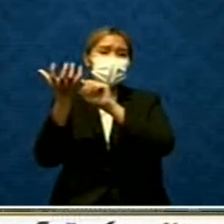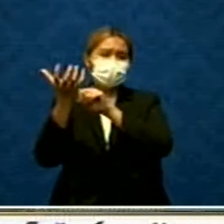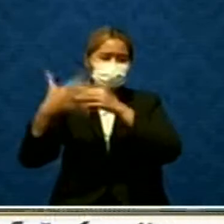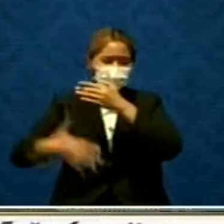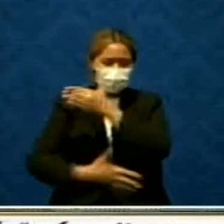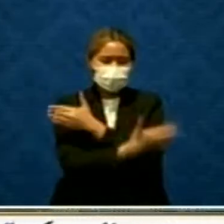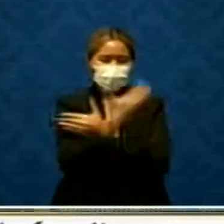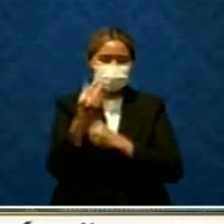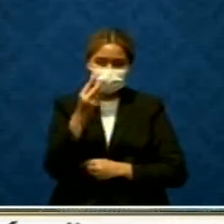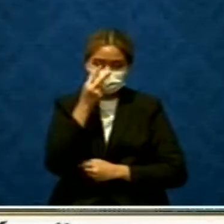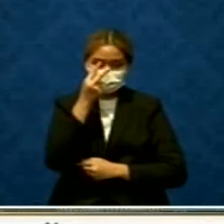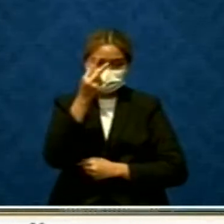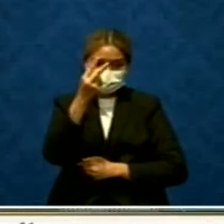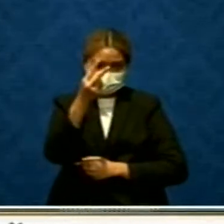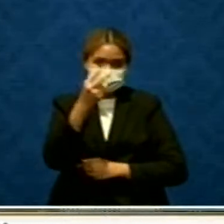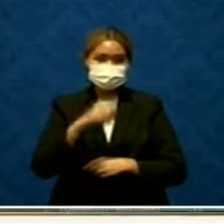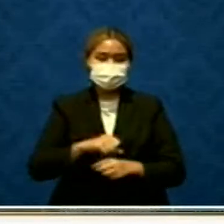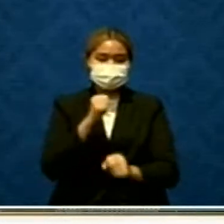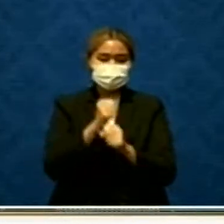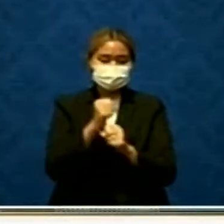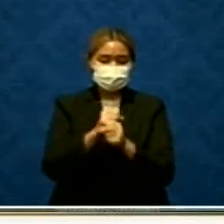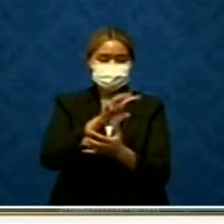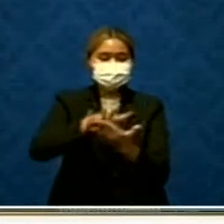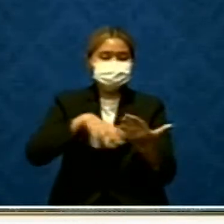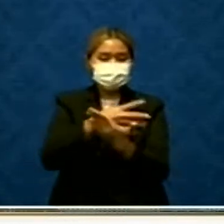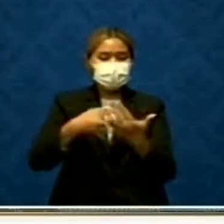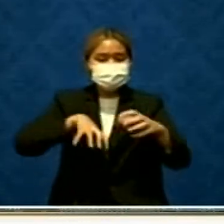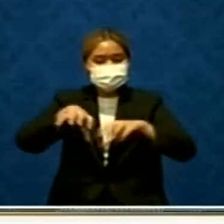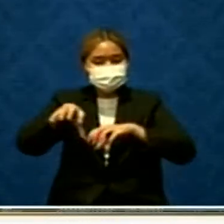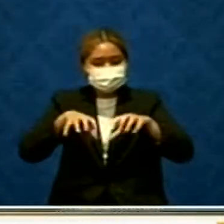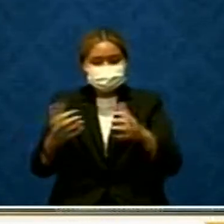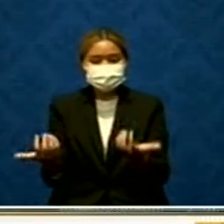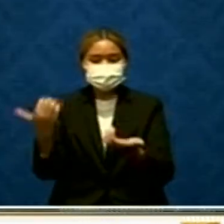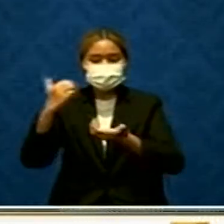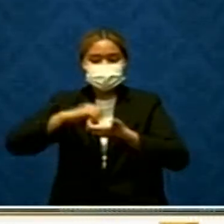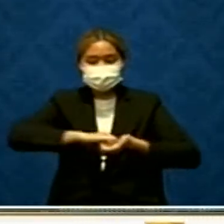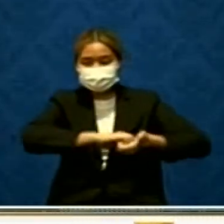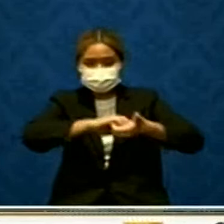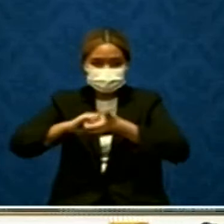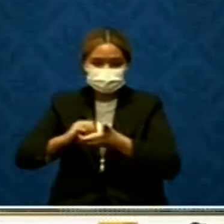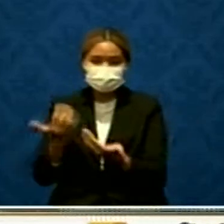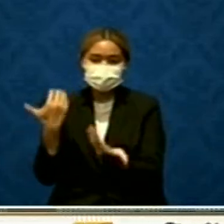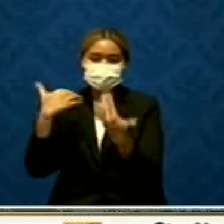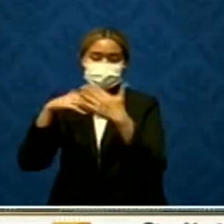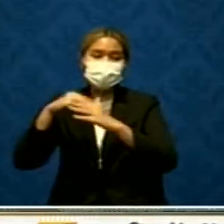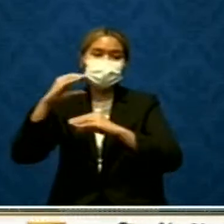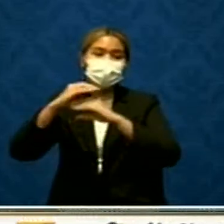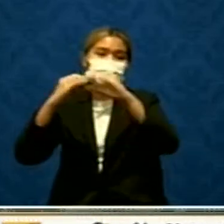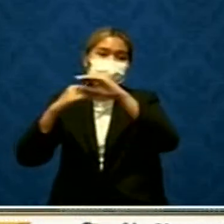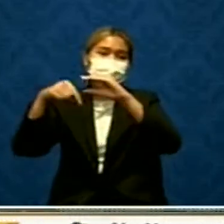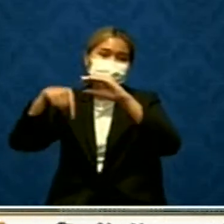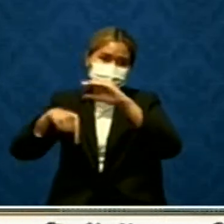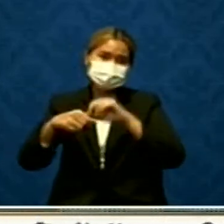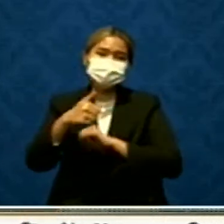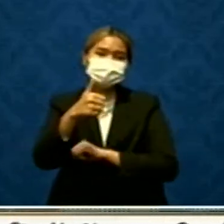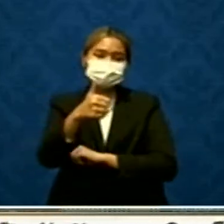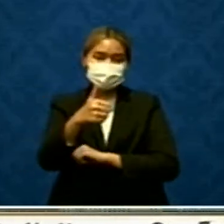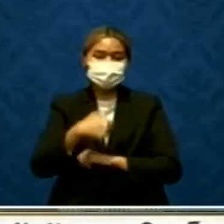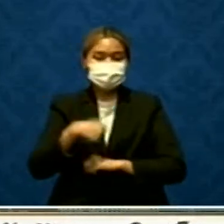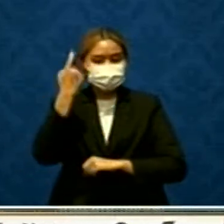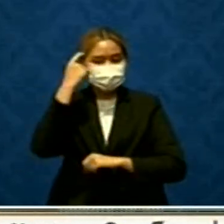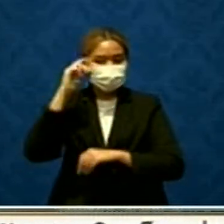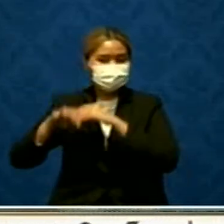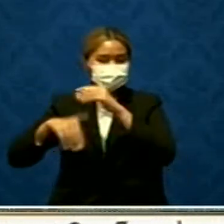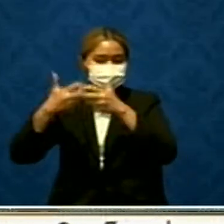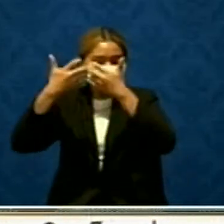ะมาลงทุนในโครงการเหล่านี้นะครับซึ่งจะต้องพิจารณาในเรื่องการลงทุนพัฒนาอุตส